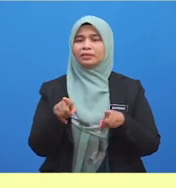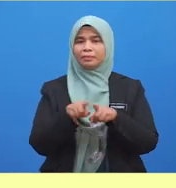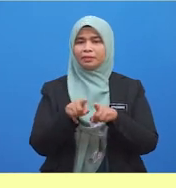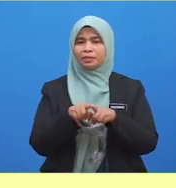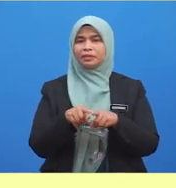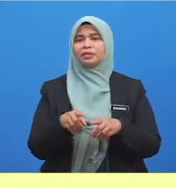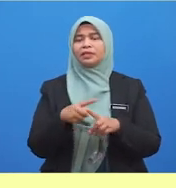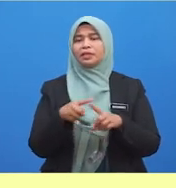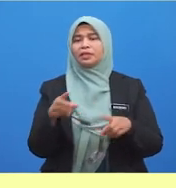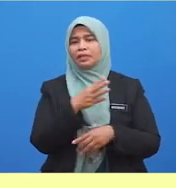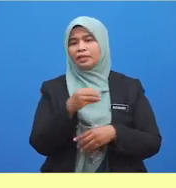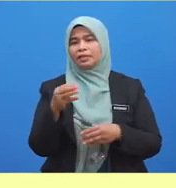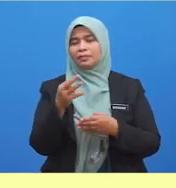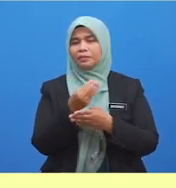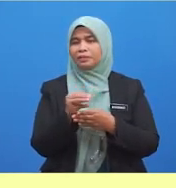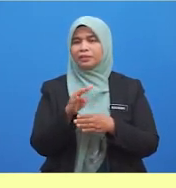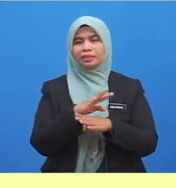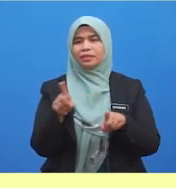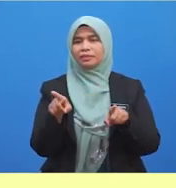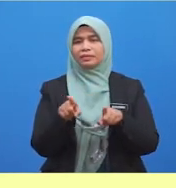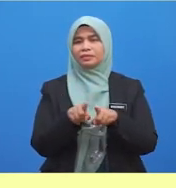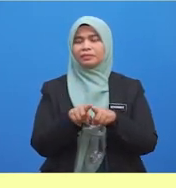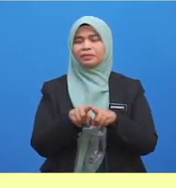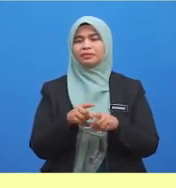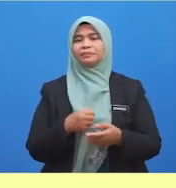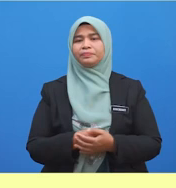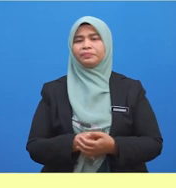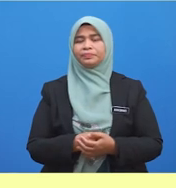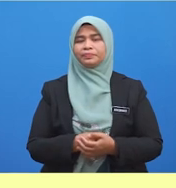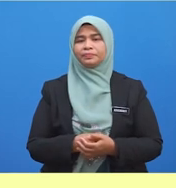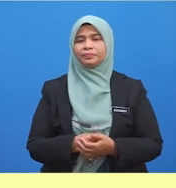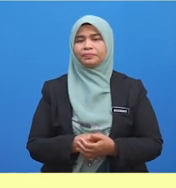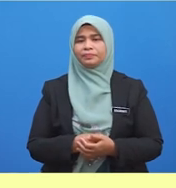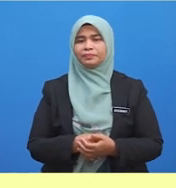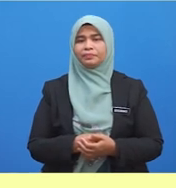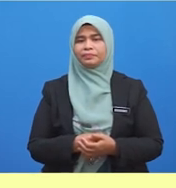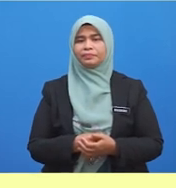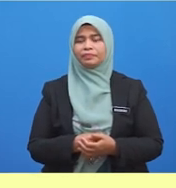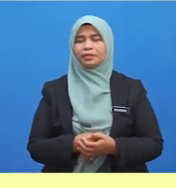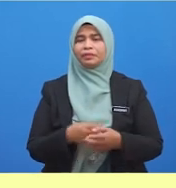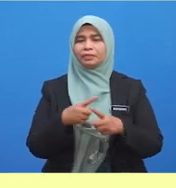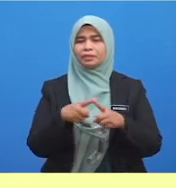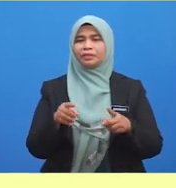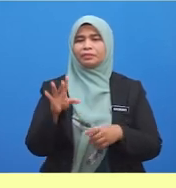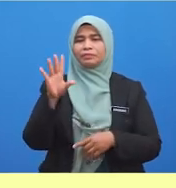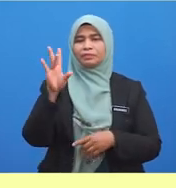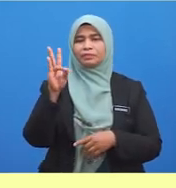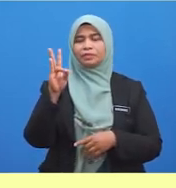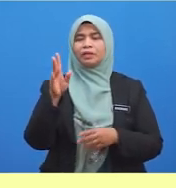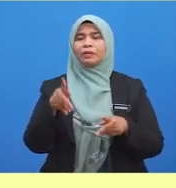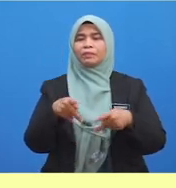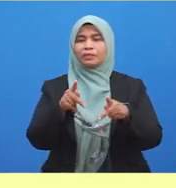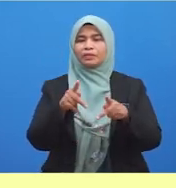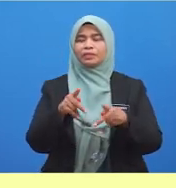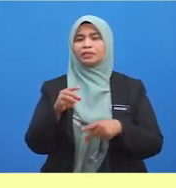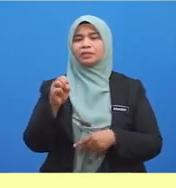sama, manakala meiosis pula tidak seiras dan tidak sama. Perbezaan yang ketujuh,